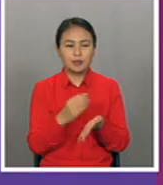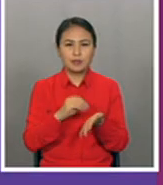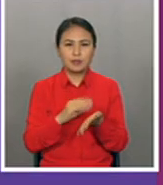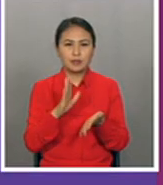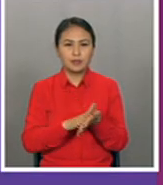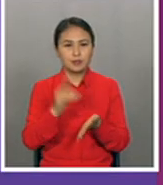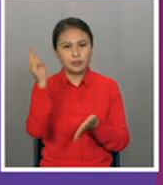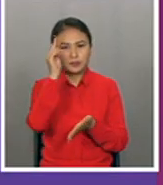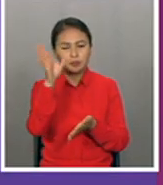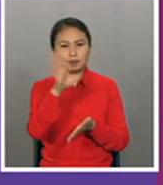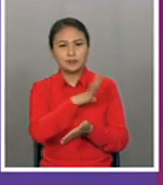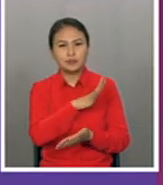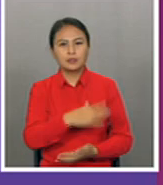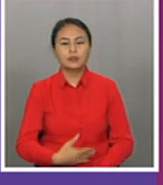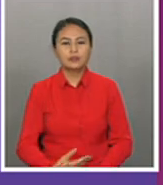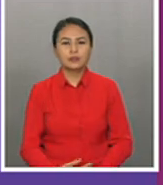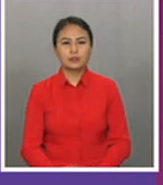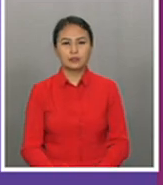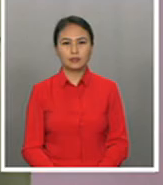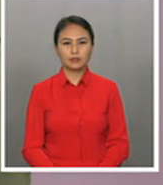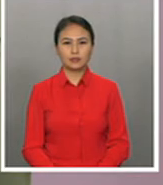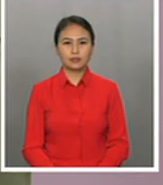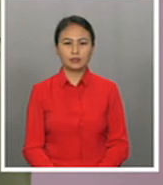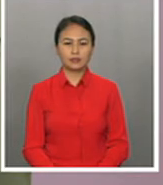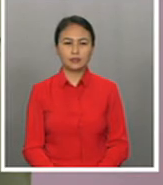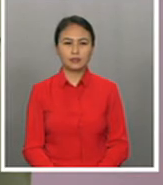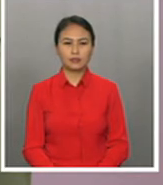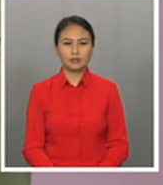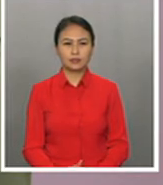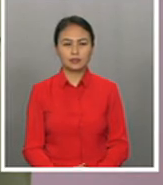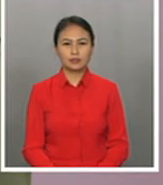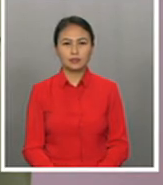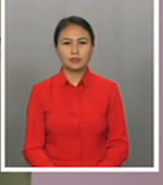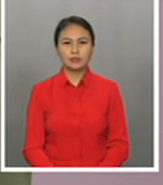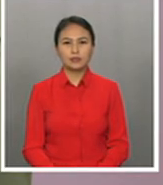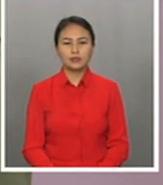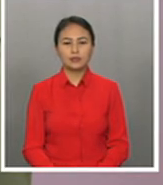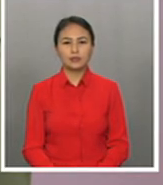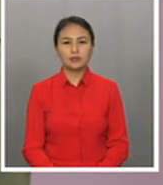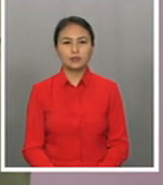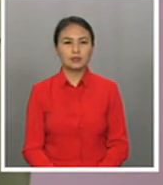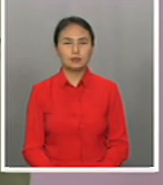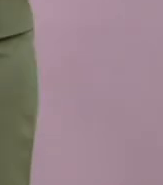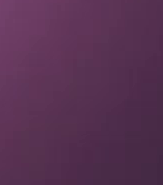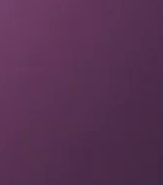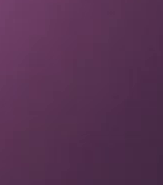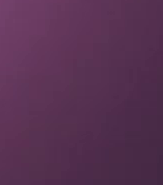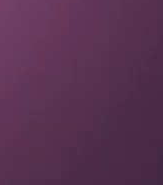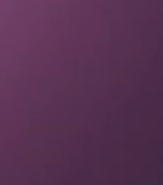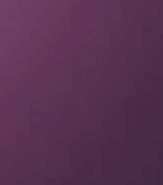тауып, белгілеп, үйрендіңдер. Сабағымыз аяқталды. Сау болыңдар.